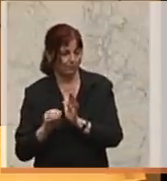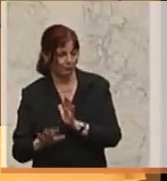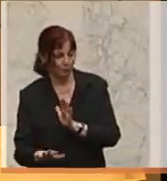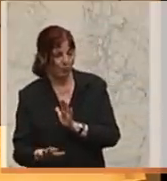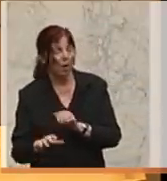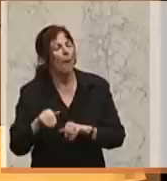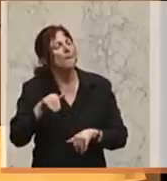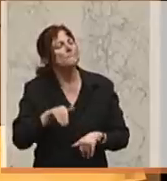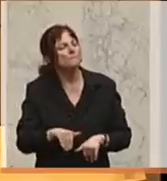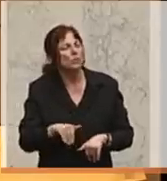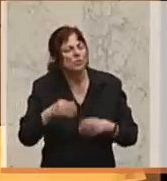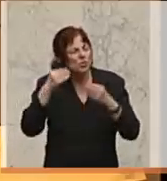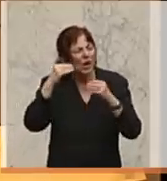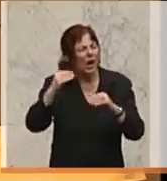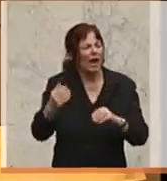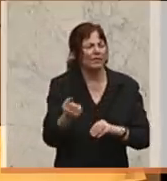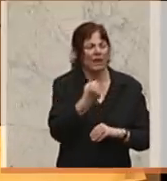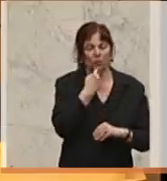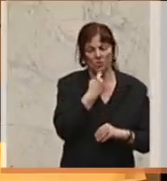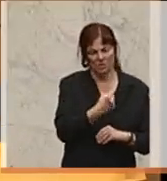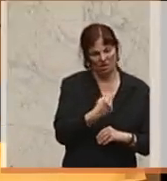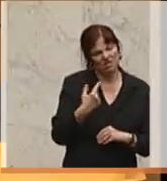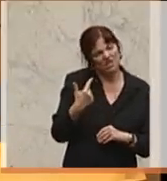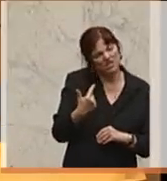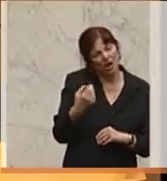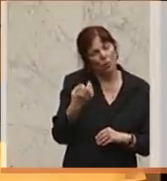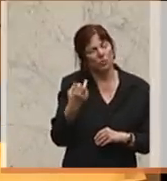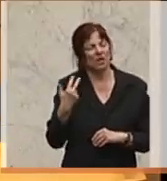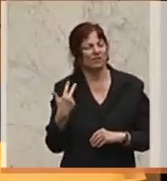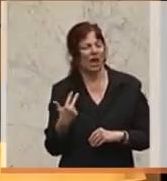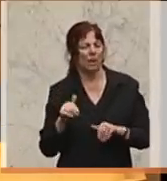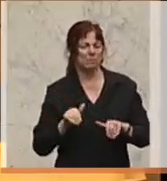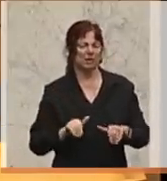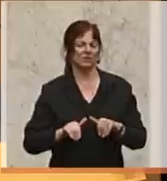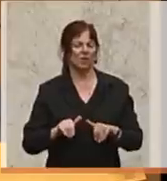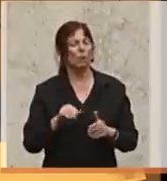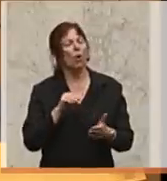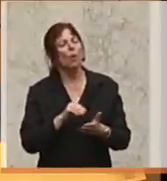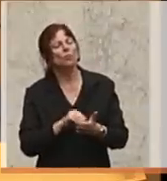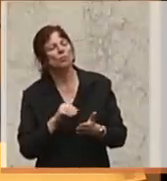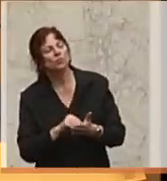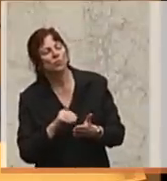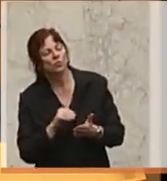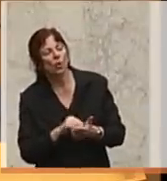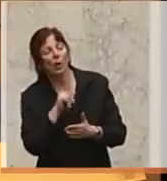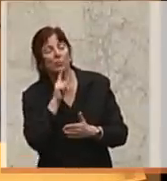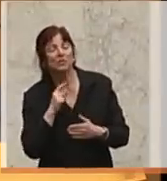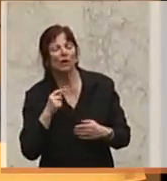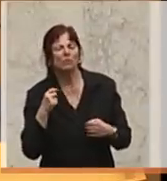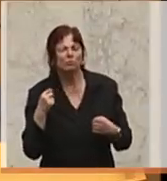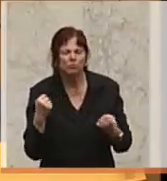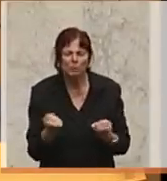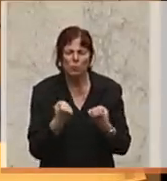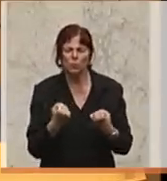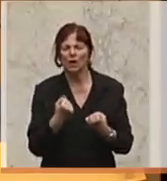Manche Ministerien, ich glaube zwei oder drei, haben sich dann noch sogar die Mühe gemacht, ein paar Wörter zu verändern. Die haben nämlich